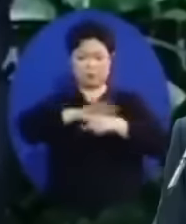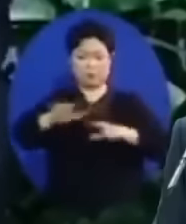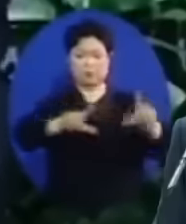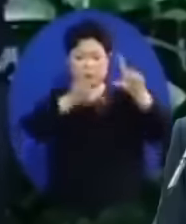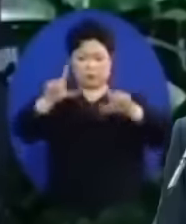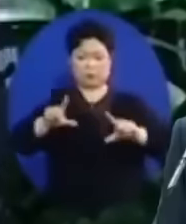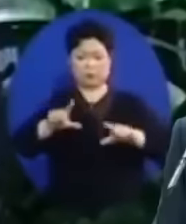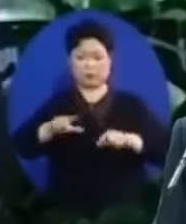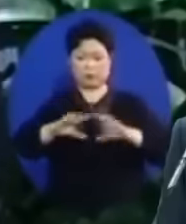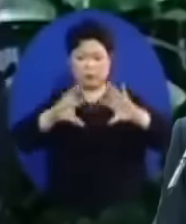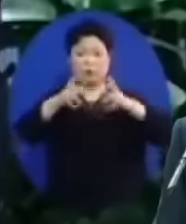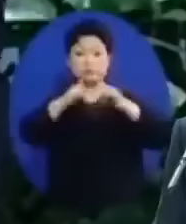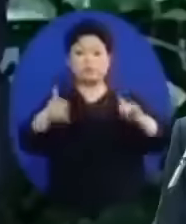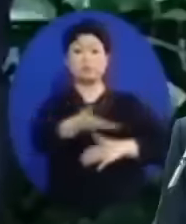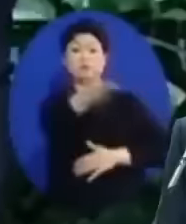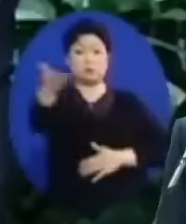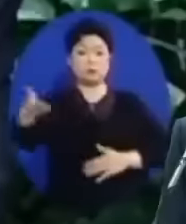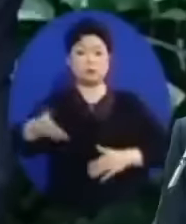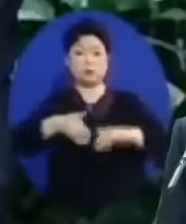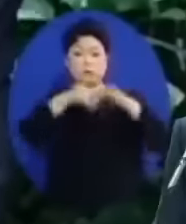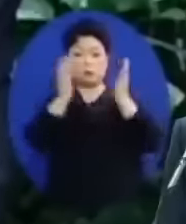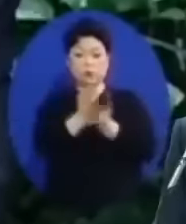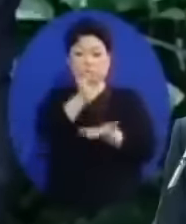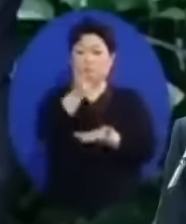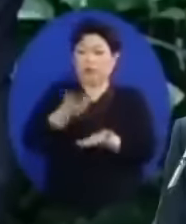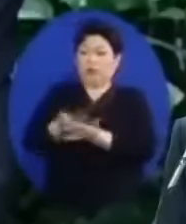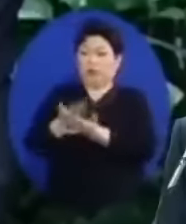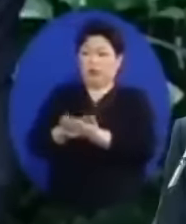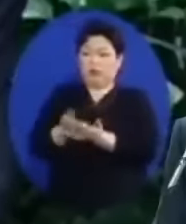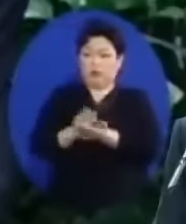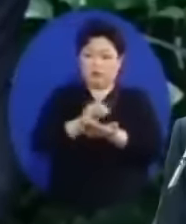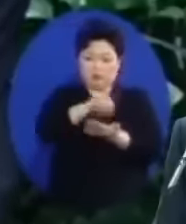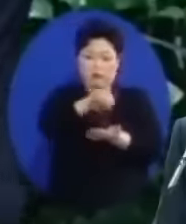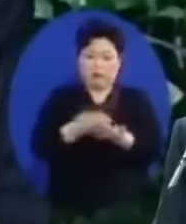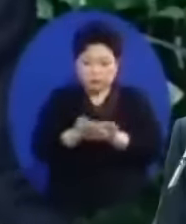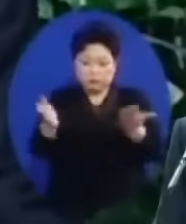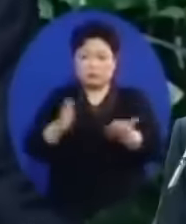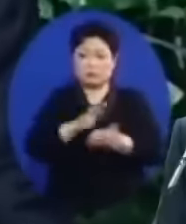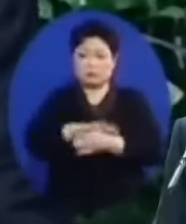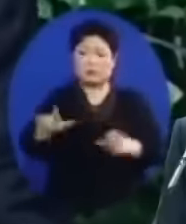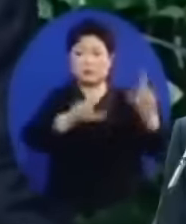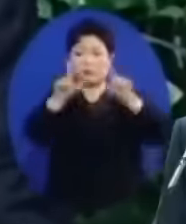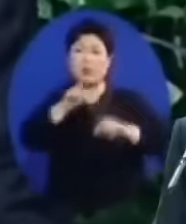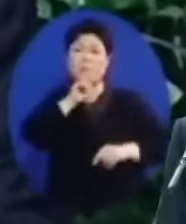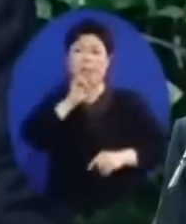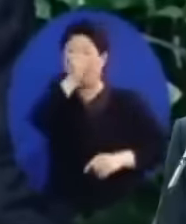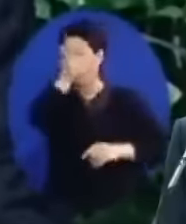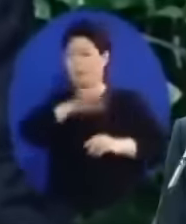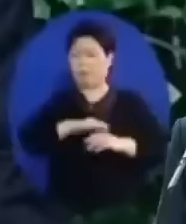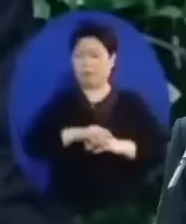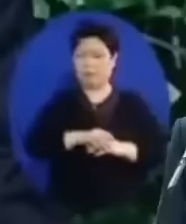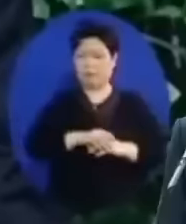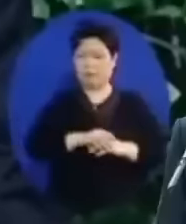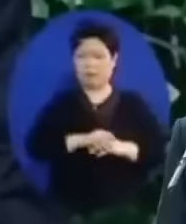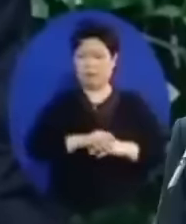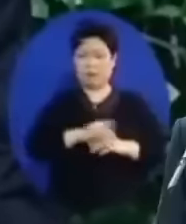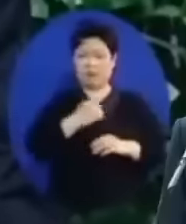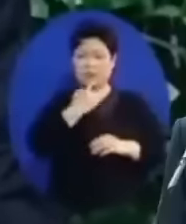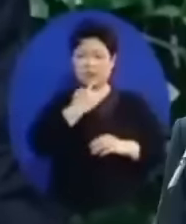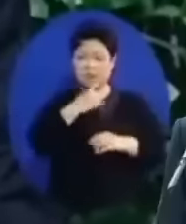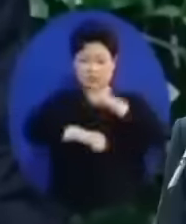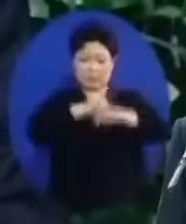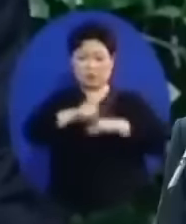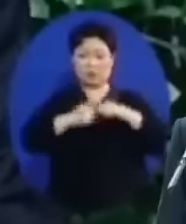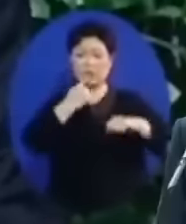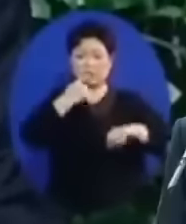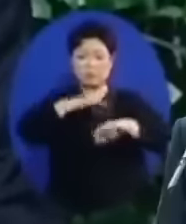살다니까 국민 여러분은 전부 다 물질 내놓고 나누어서 잘 살아라. 말이 되는 것입니까? 자유민주주의도